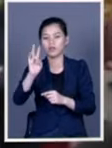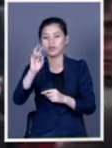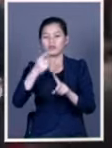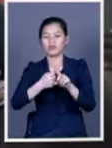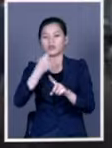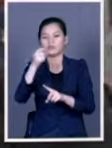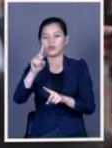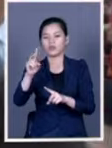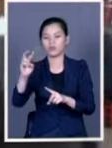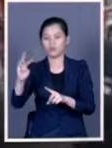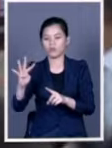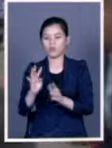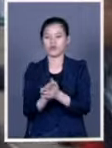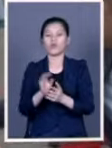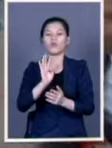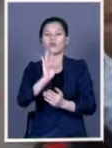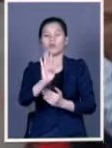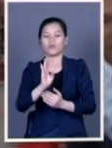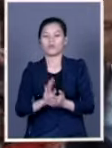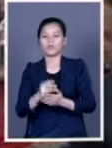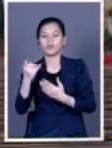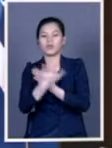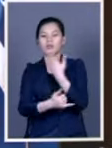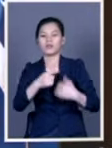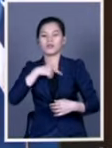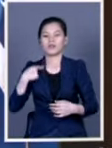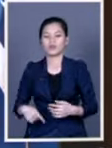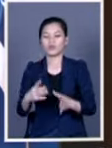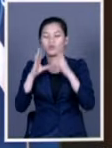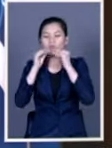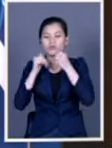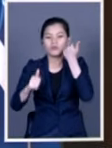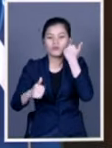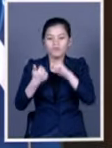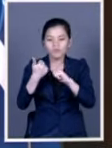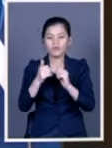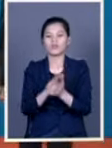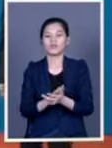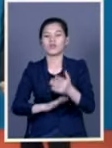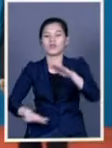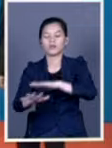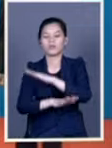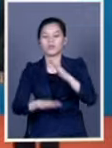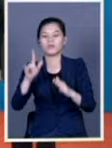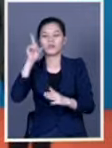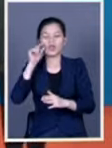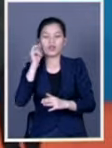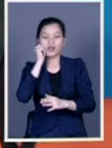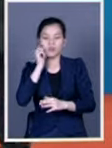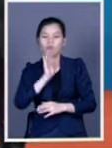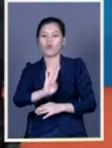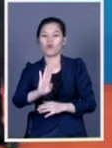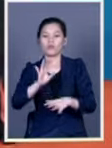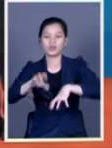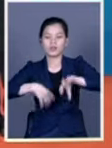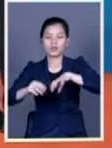คุนหมิงสาธารณรัฐประชาชนจีนกองประชุมสุดยอดอนุภาคพื้นแม่น้ำโขงครั้งที่8จัดขึ้นในตอนเช้าวันที่